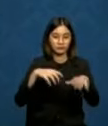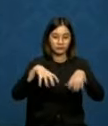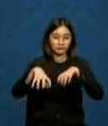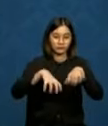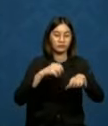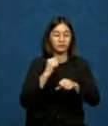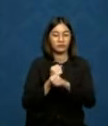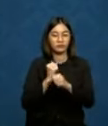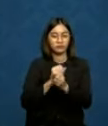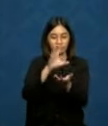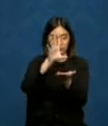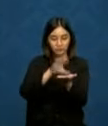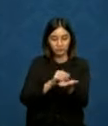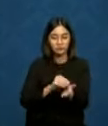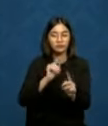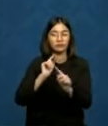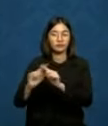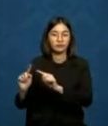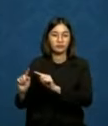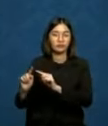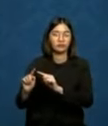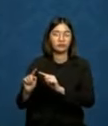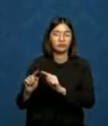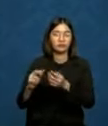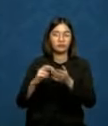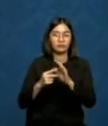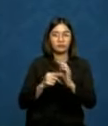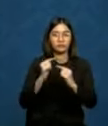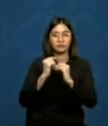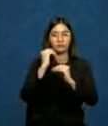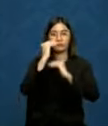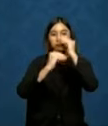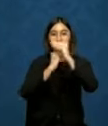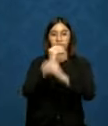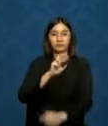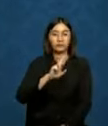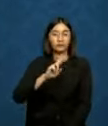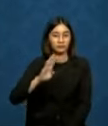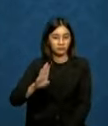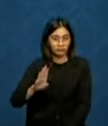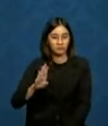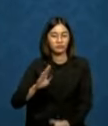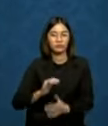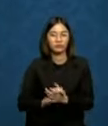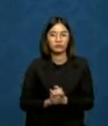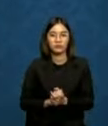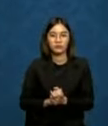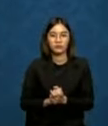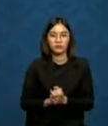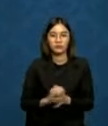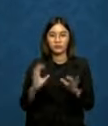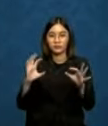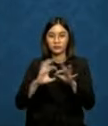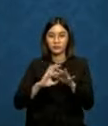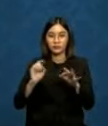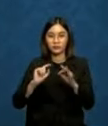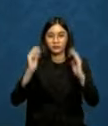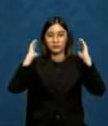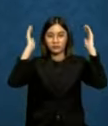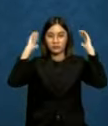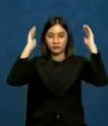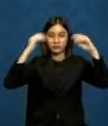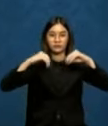ทำข้อมูลต่างๆนะคะเป็นเรื่องของการพัฒนาระบบค่ะแล้วก็ในเรื่องที่เกี่ยวกับการ